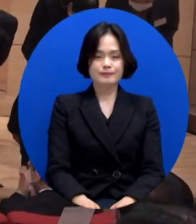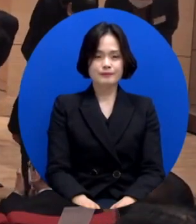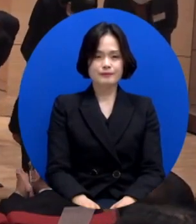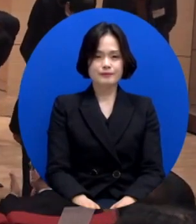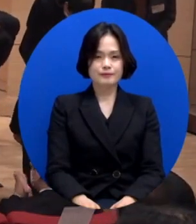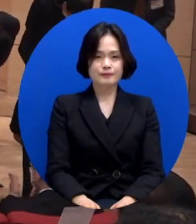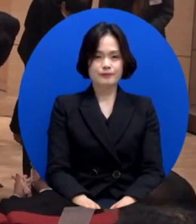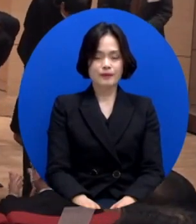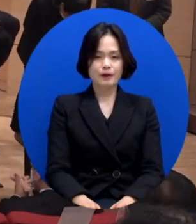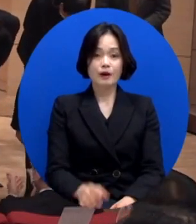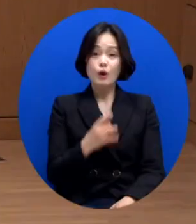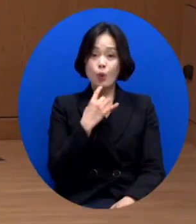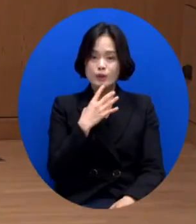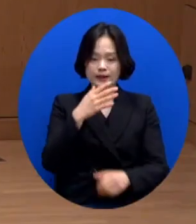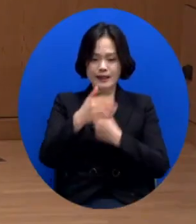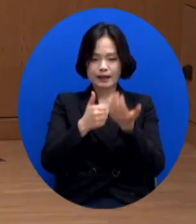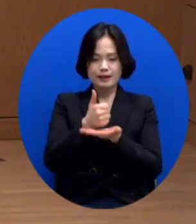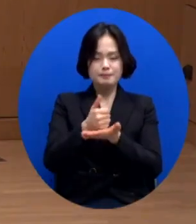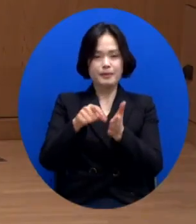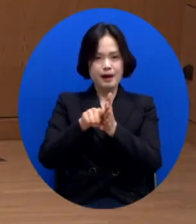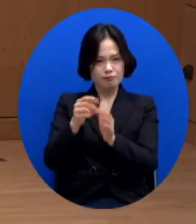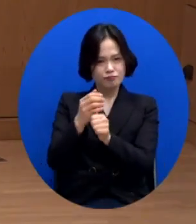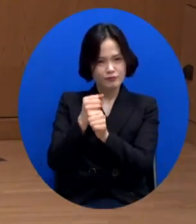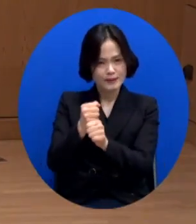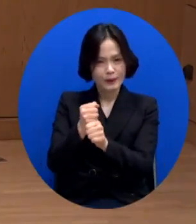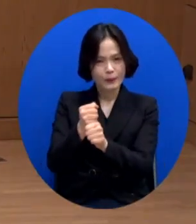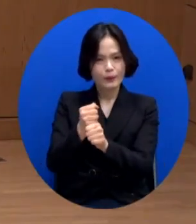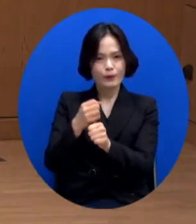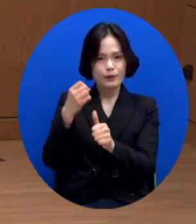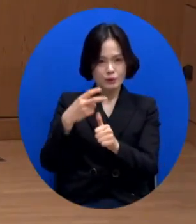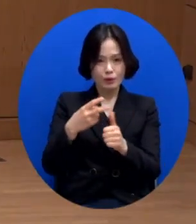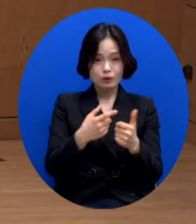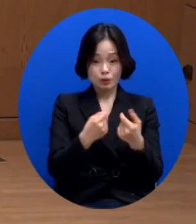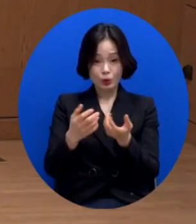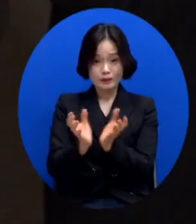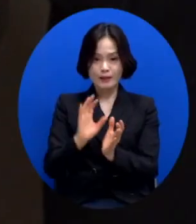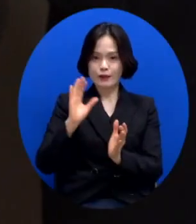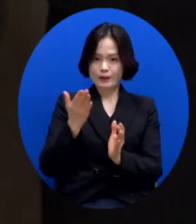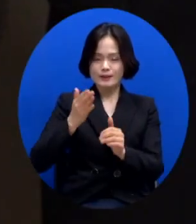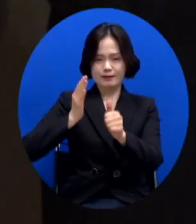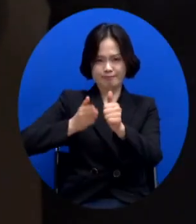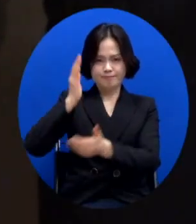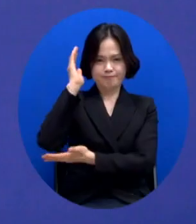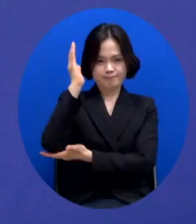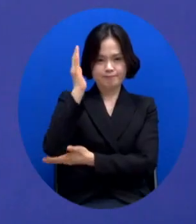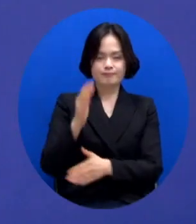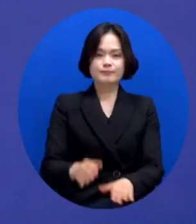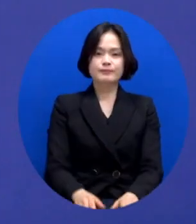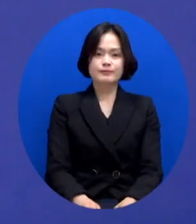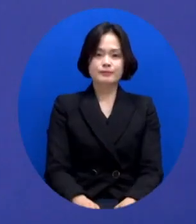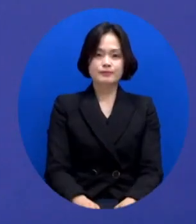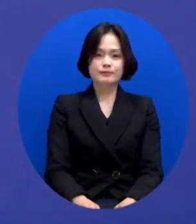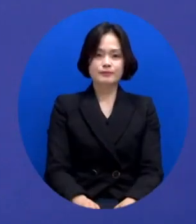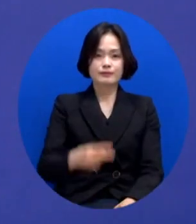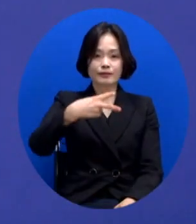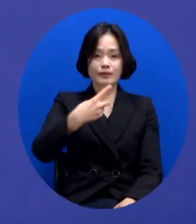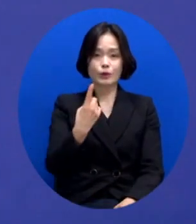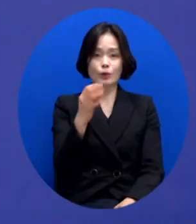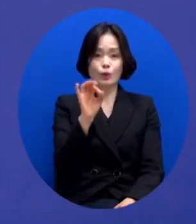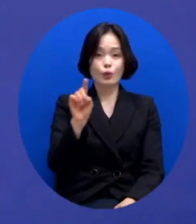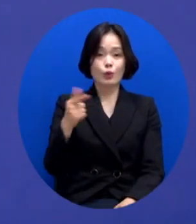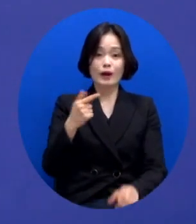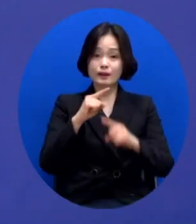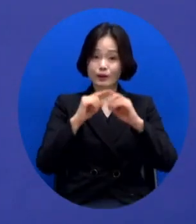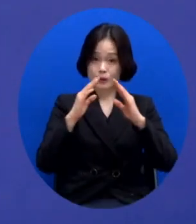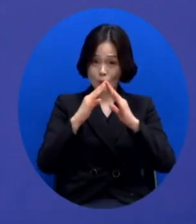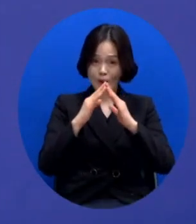오직 하나님만 붙잡고 하나된 공동체가 되자고 인사 했읍니다 도안 교회가 전국